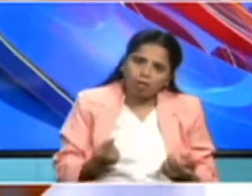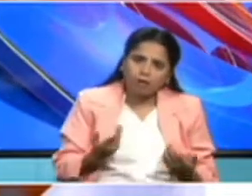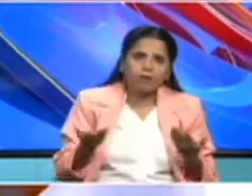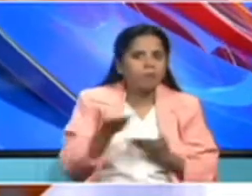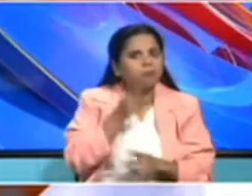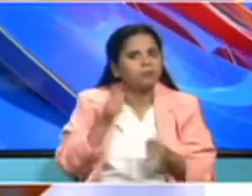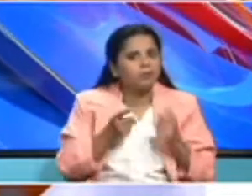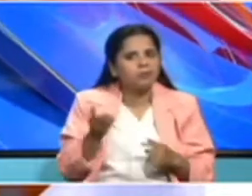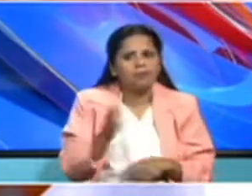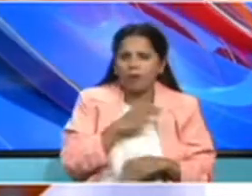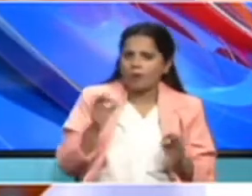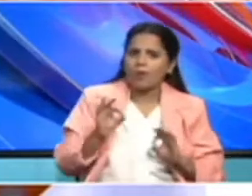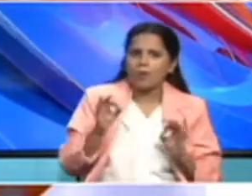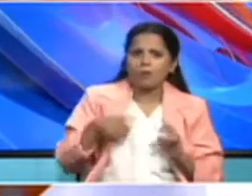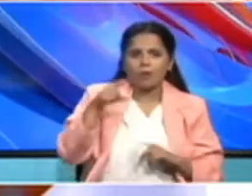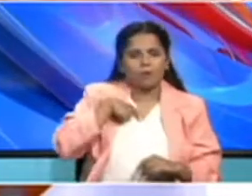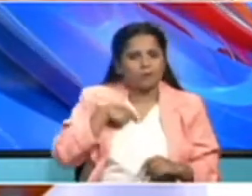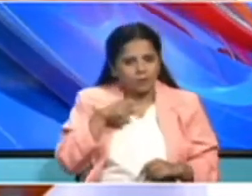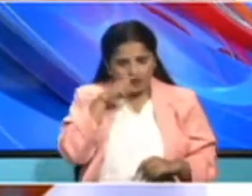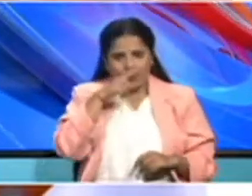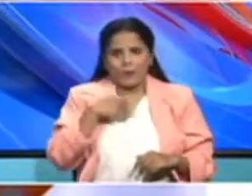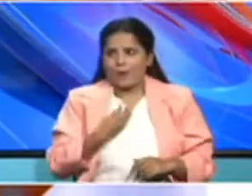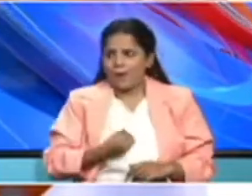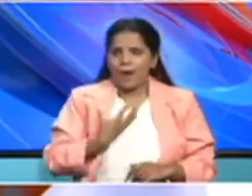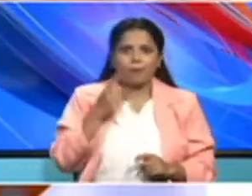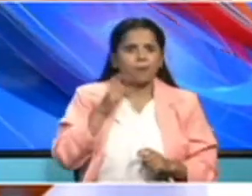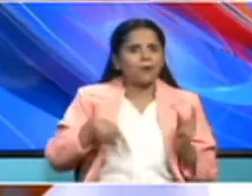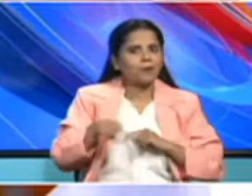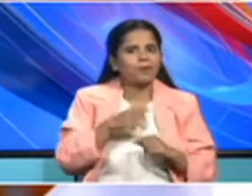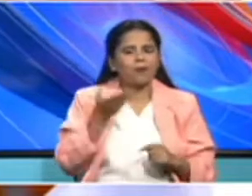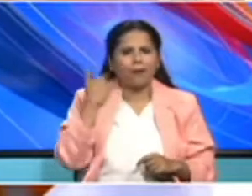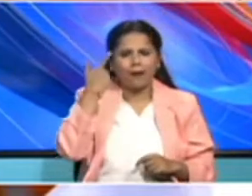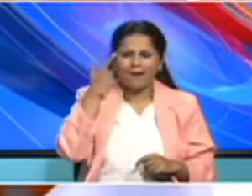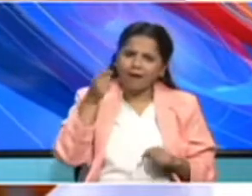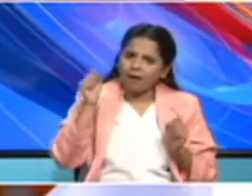है, गर्व से भरा है।